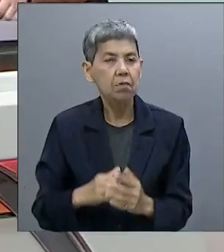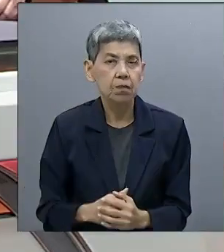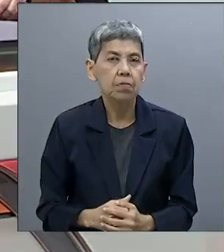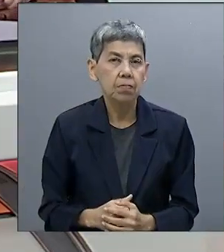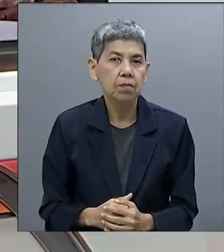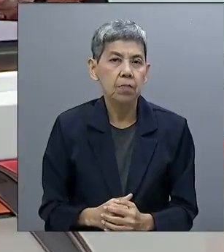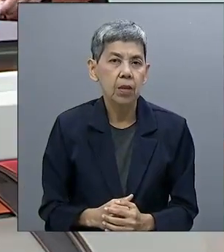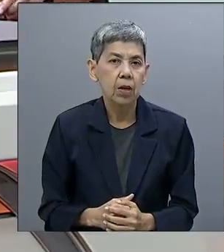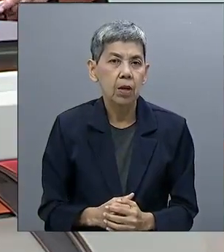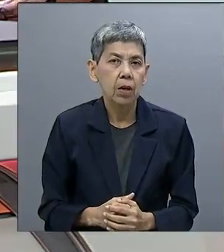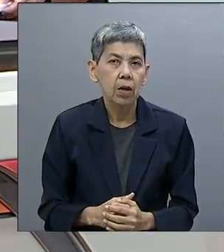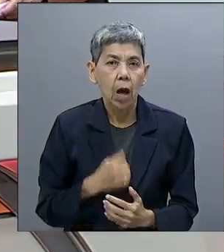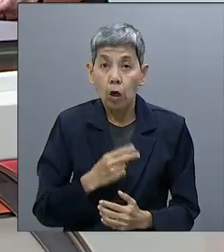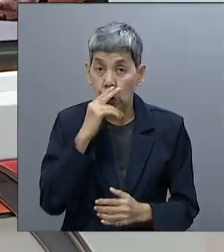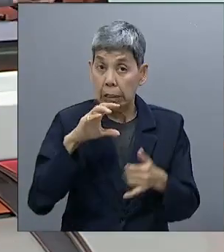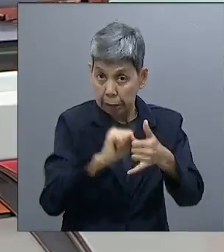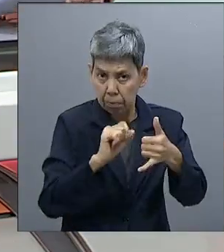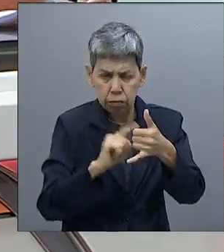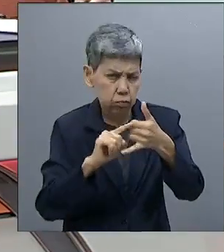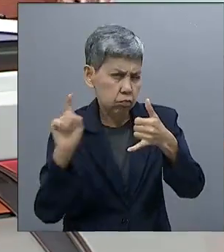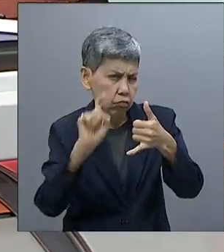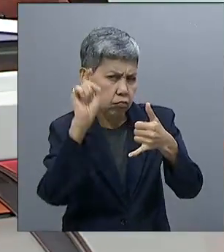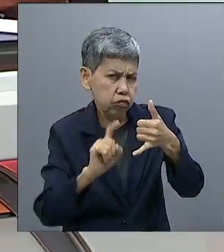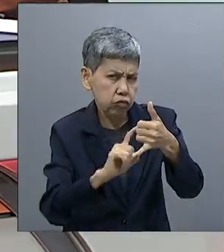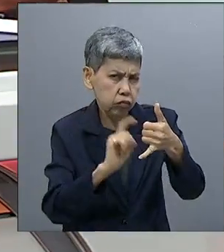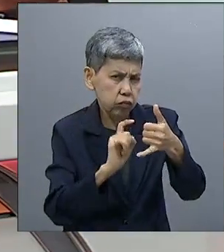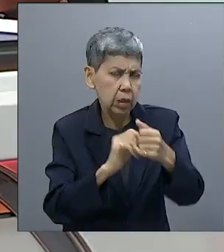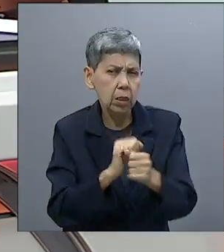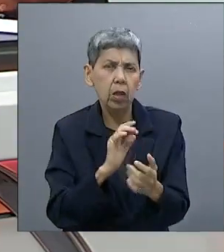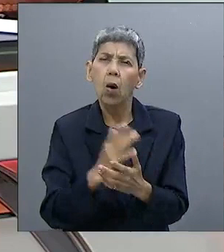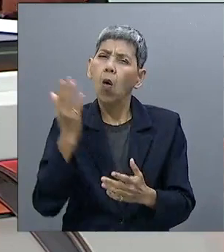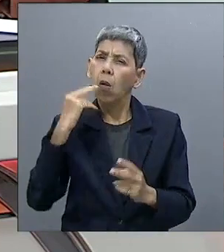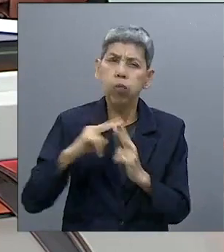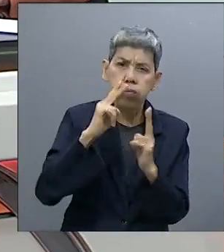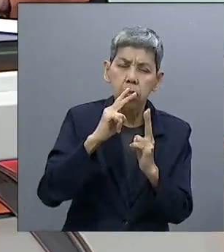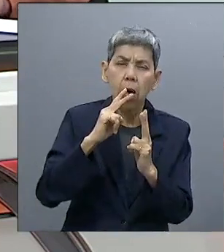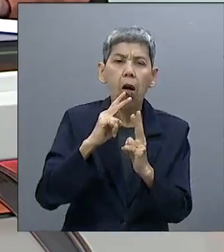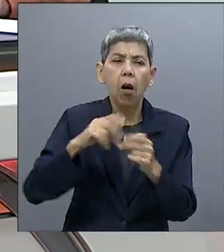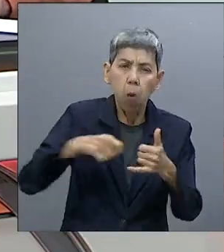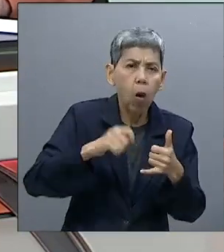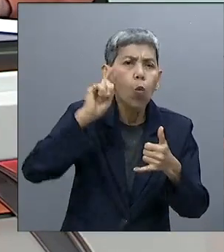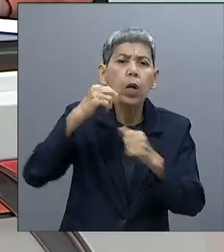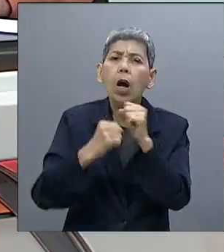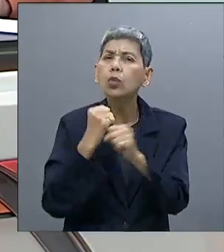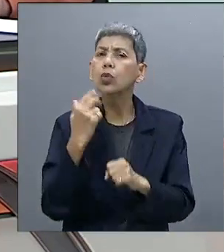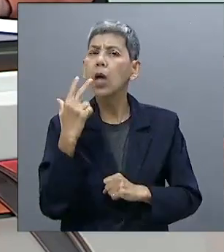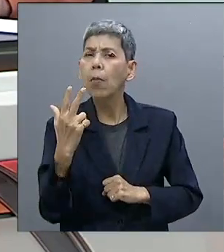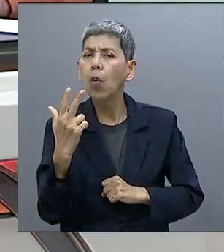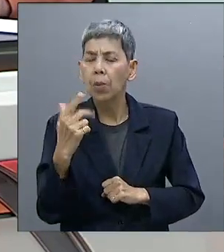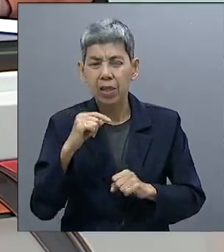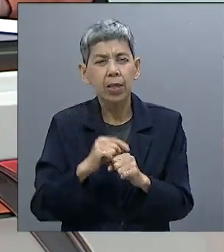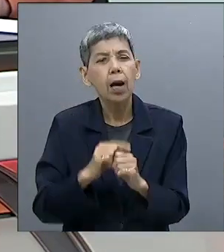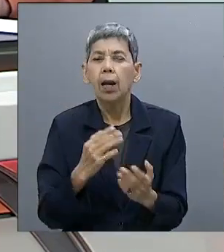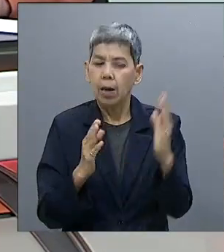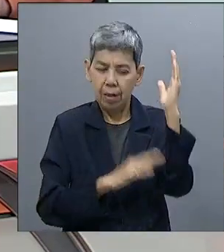ตำรวจสามารถจับกุมผู้ต้องสงสัยในคดีล่วงละเมิดทางเพศและฆ่าเด็กหญิงวัย 3ขวบที่จังหวัด